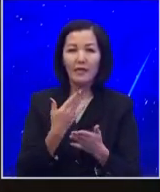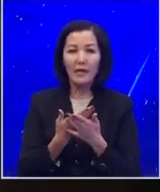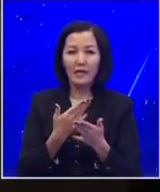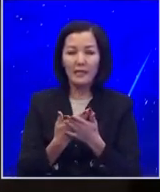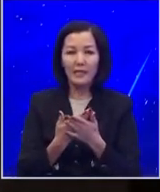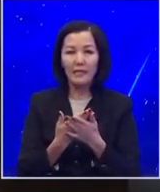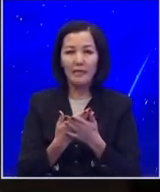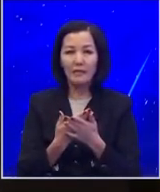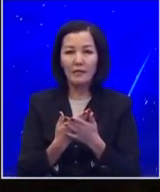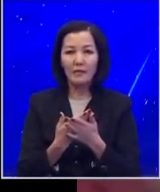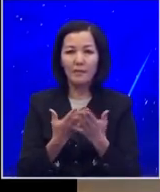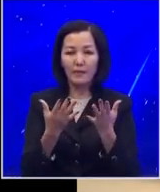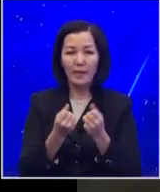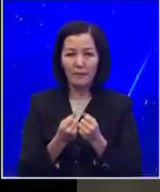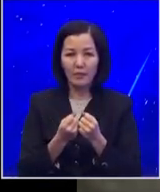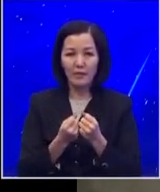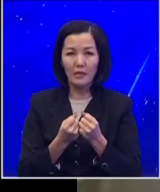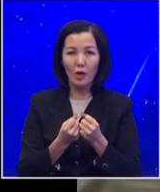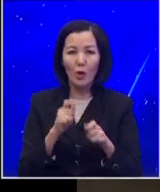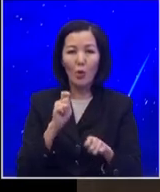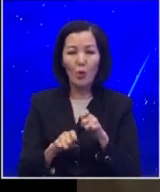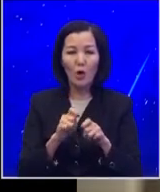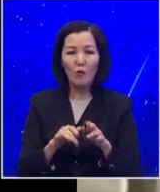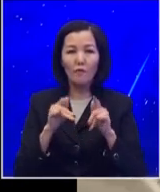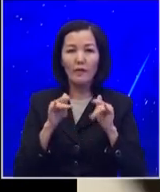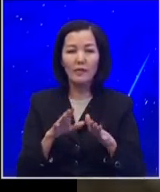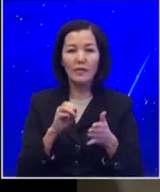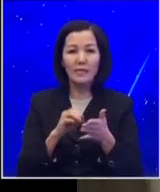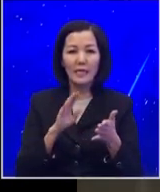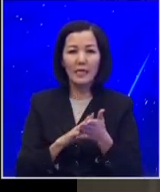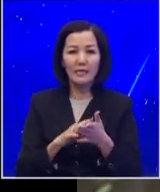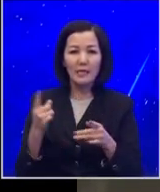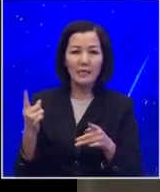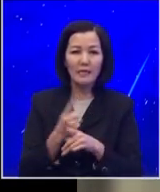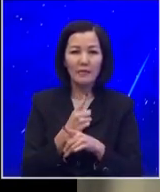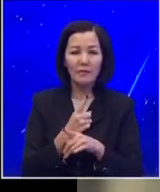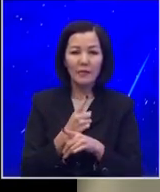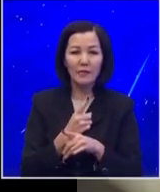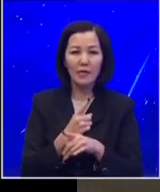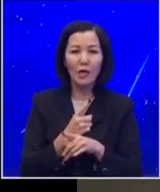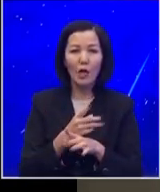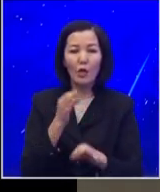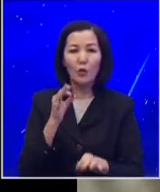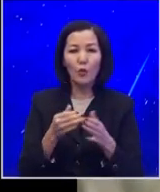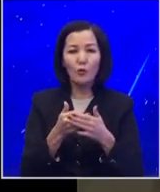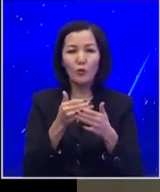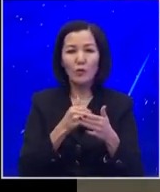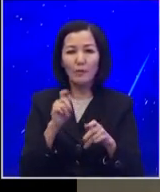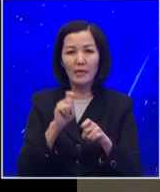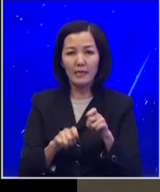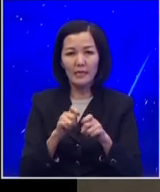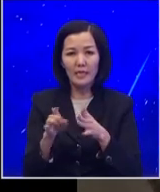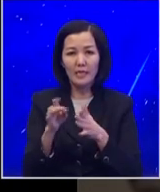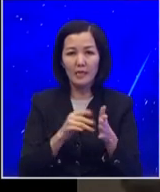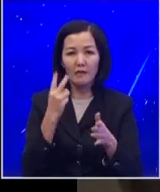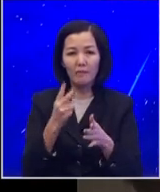Вещественные доказательства приобщены к материалам уголовного дела, зарегистрированного в едином реестре досудебного расследования